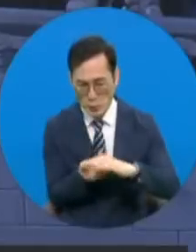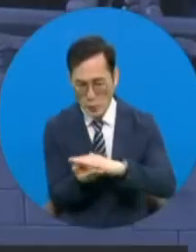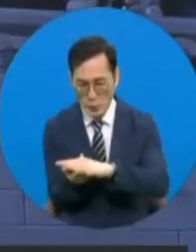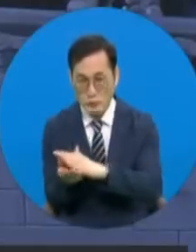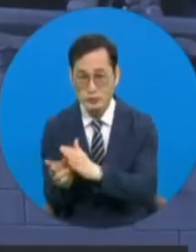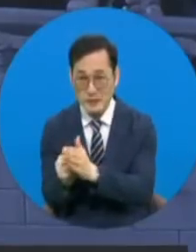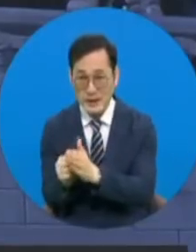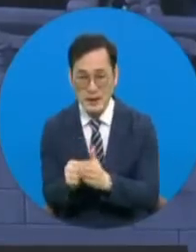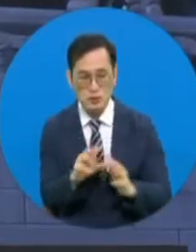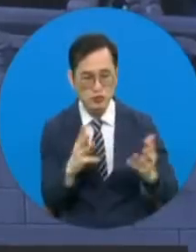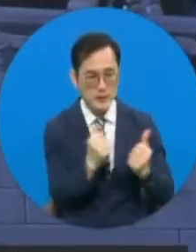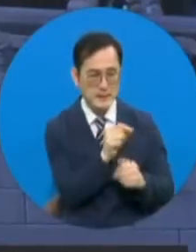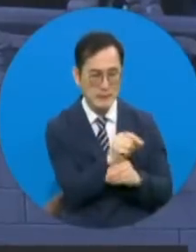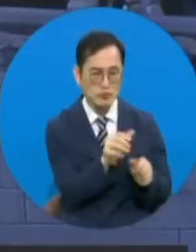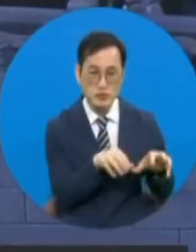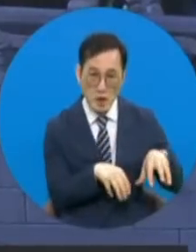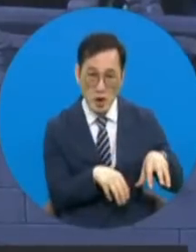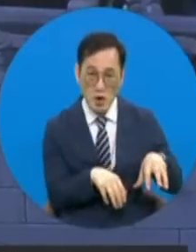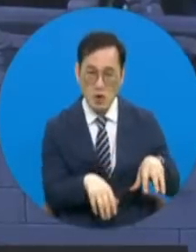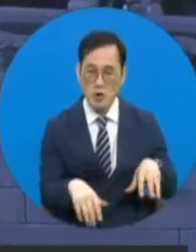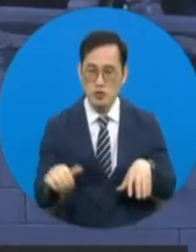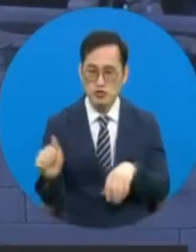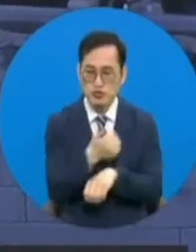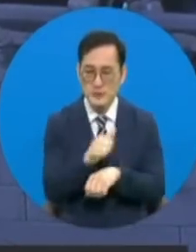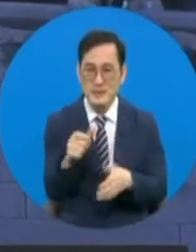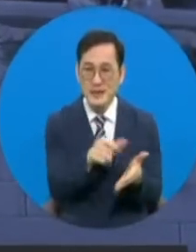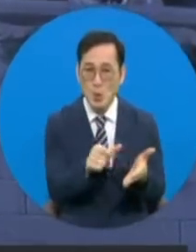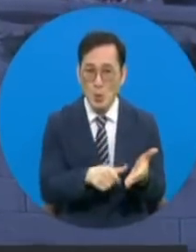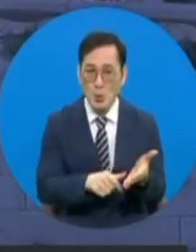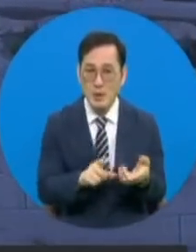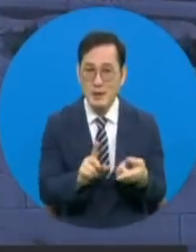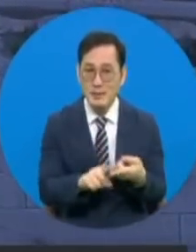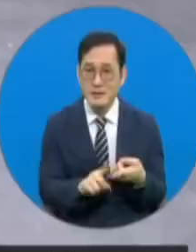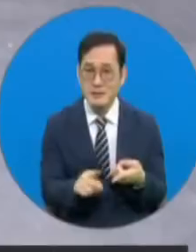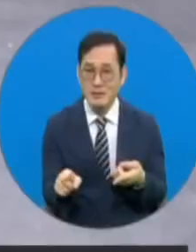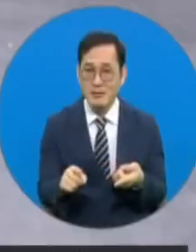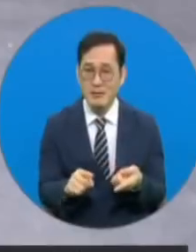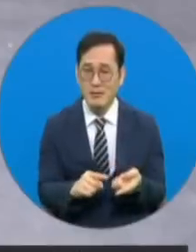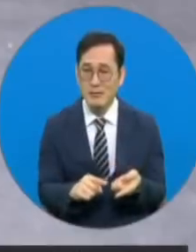사무처가 출입 기록 제공을 사실상 거부해서 논란입니다